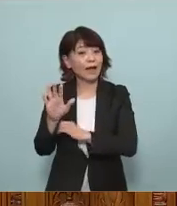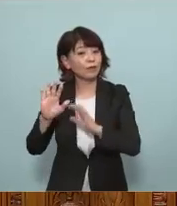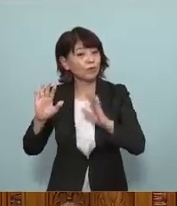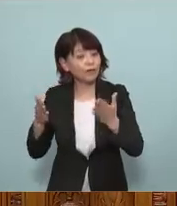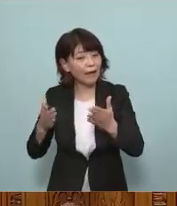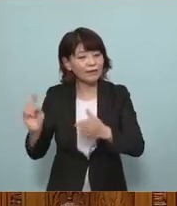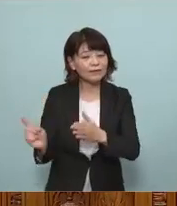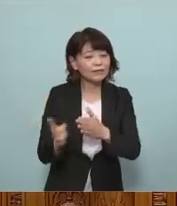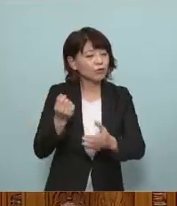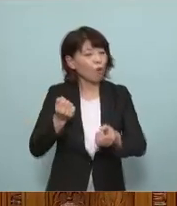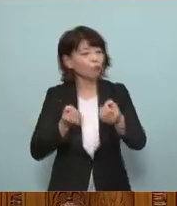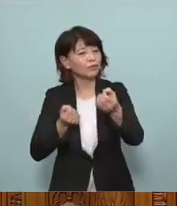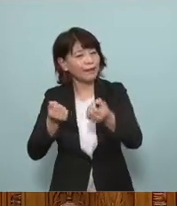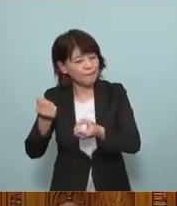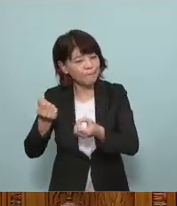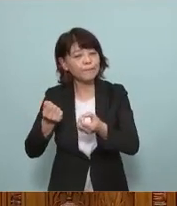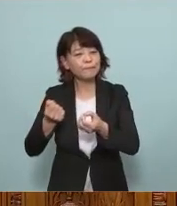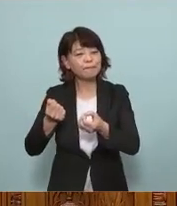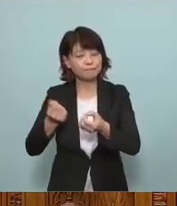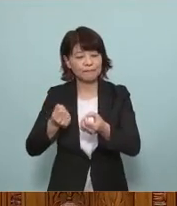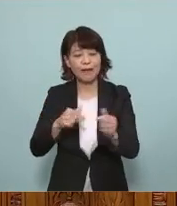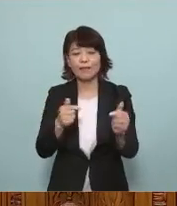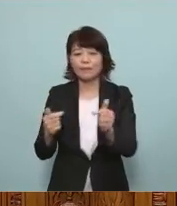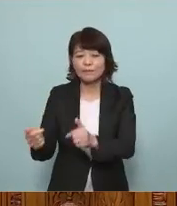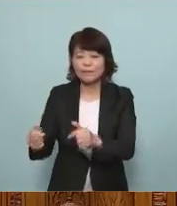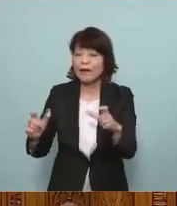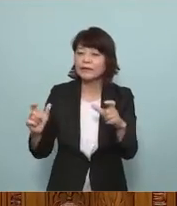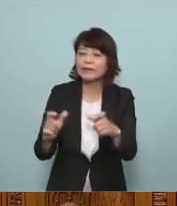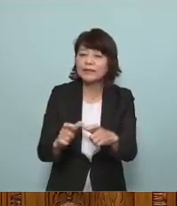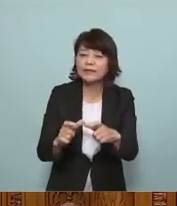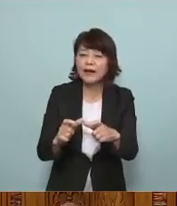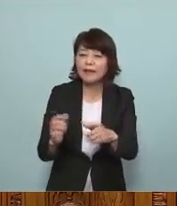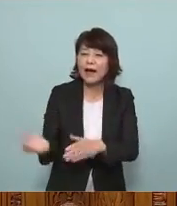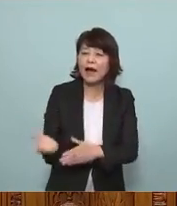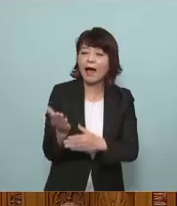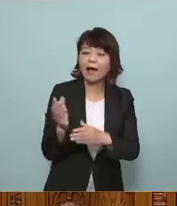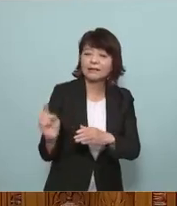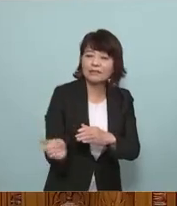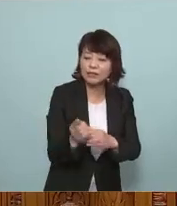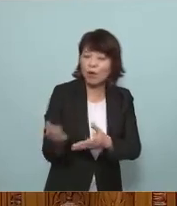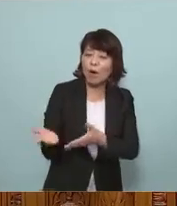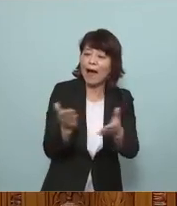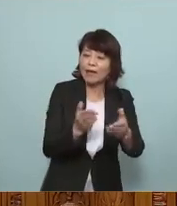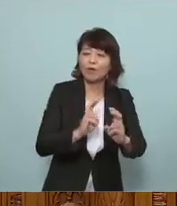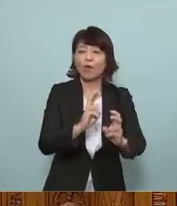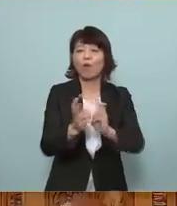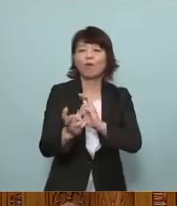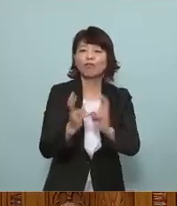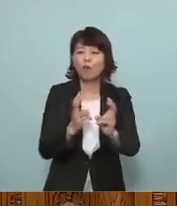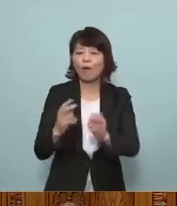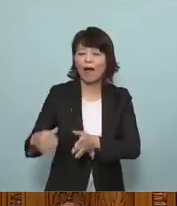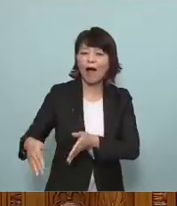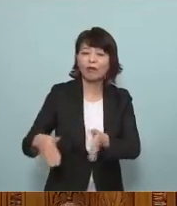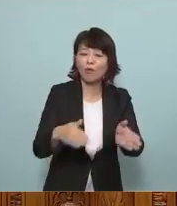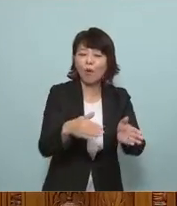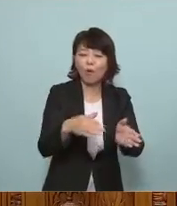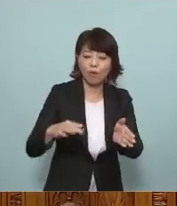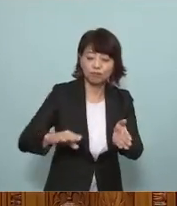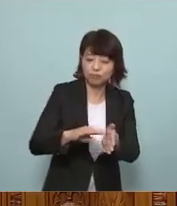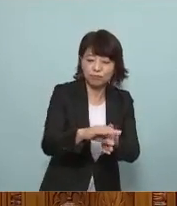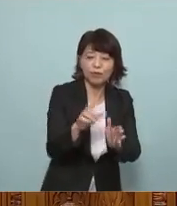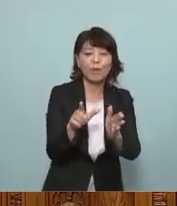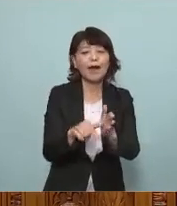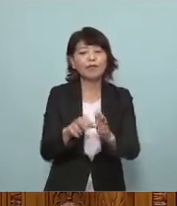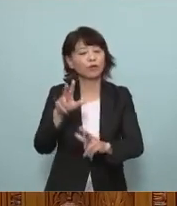動運転車、低速小型の自動配送ロボットが公道を走る場合のルールや、ド